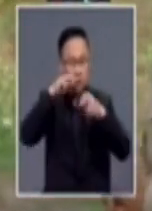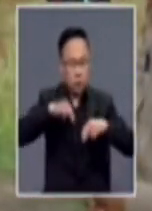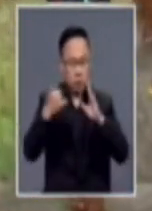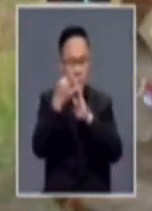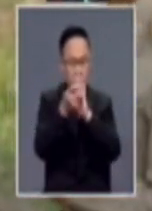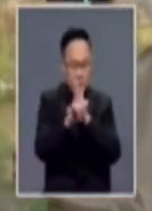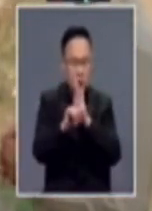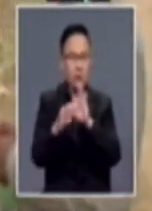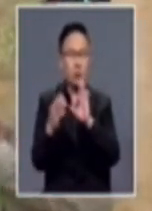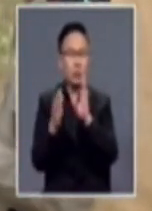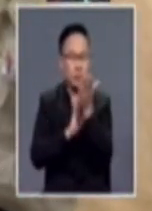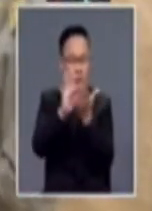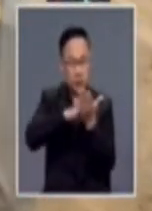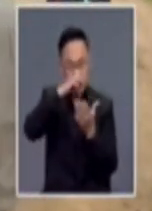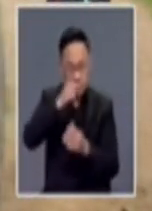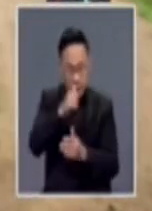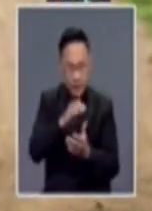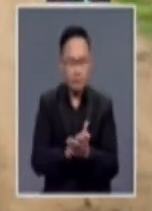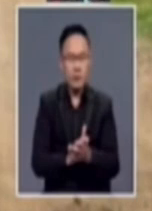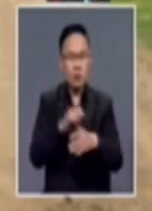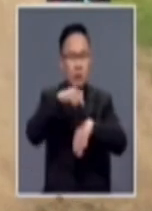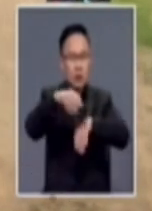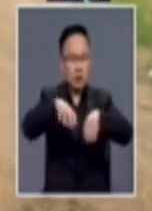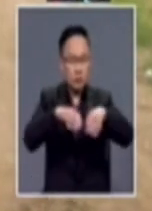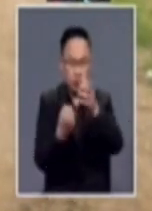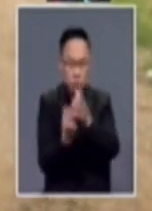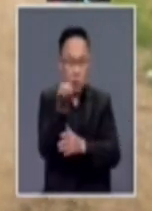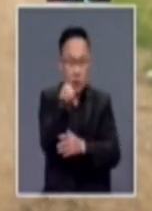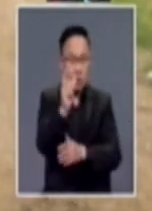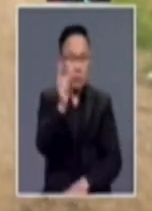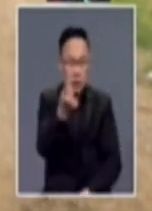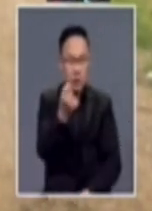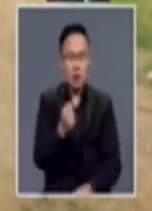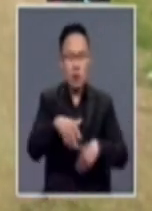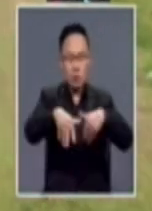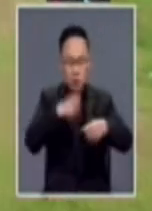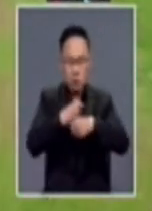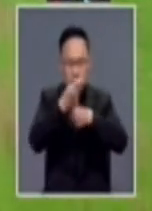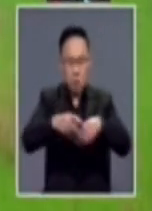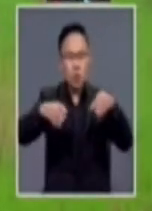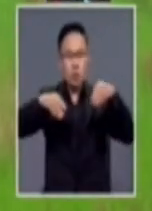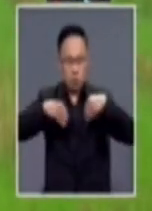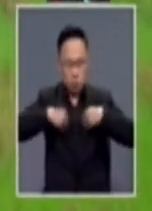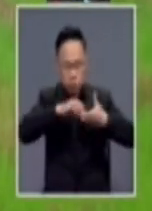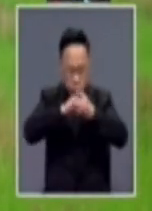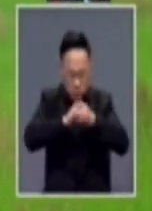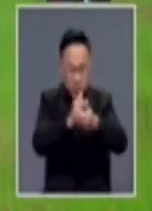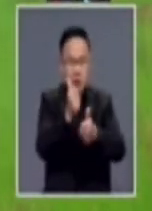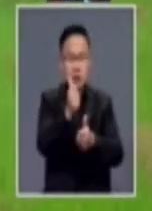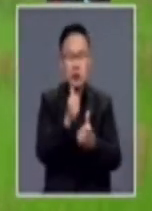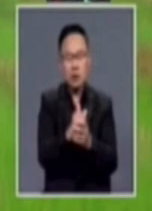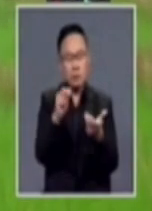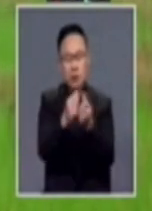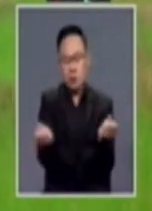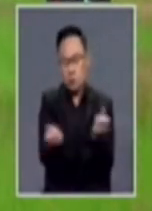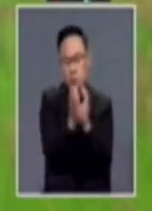โดยการปลูกข้าวเหลื่อมเวลาของจังหวัดพระนครศรีอยุธยานั้นเกษตรกรมีความร่วมมือเป็นอย่างดีเพราะนอกจากจะไม่ทำให้ผลผลิต